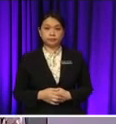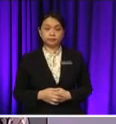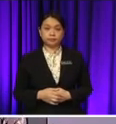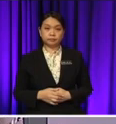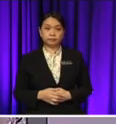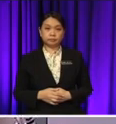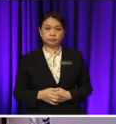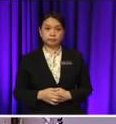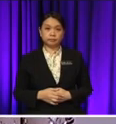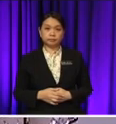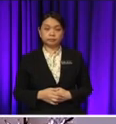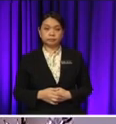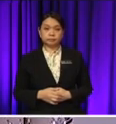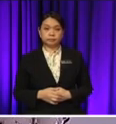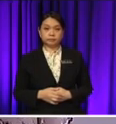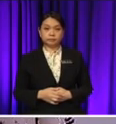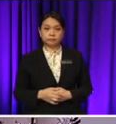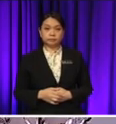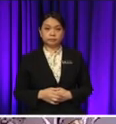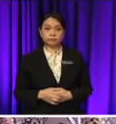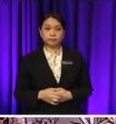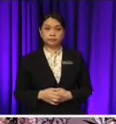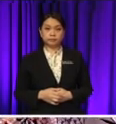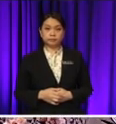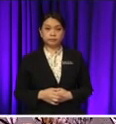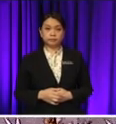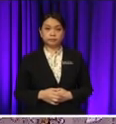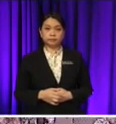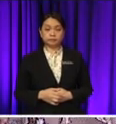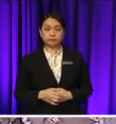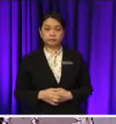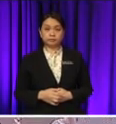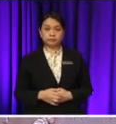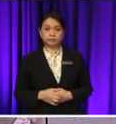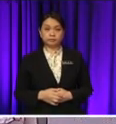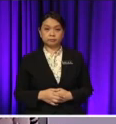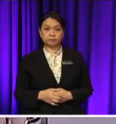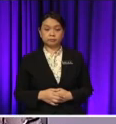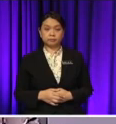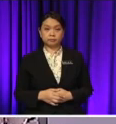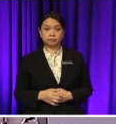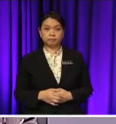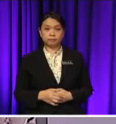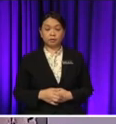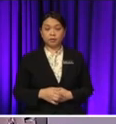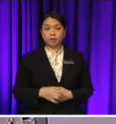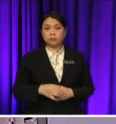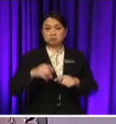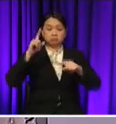sini dengan sini sana dengan sana jangan imbangkan Siti dengan